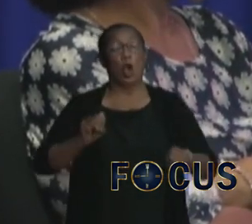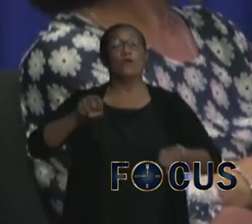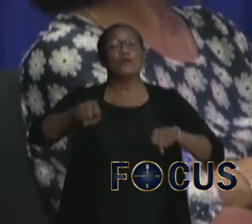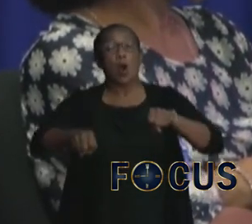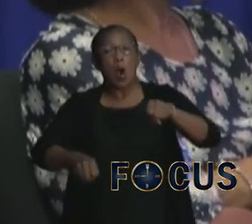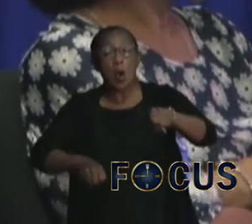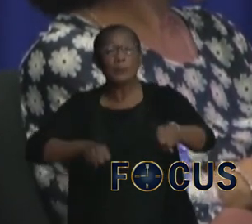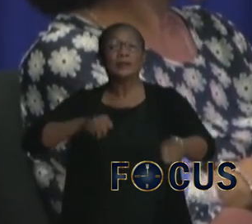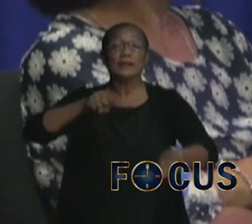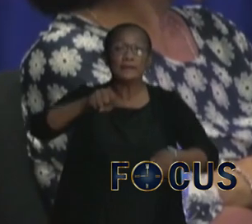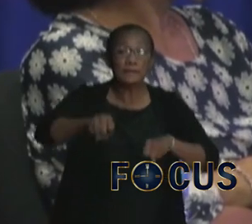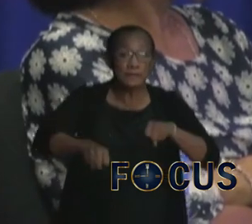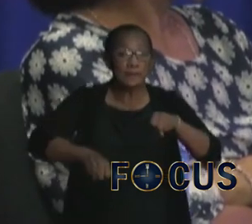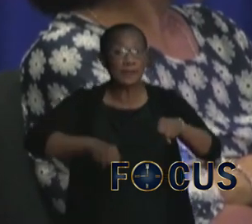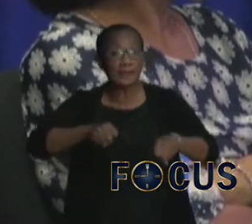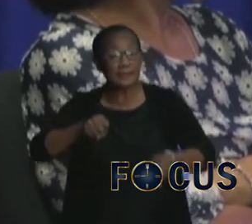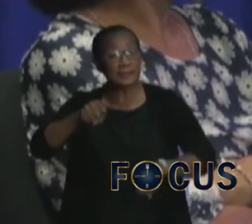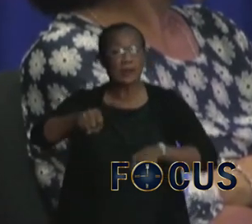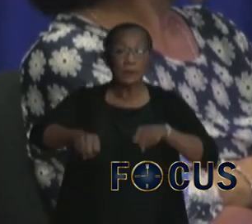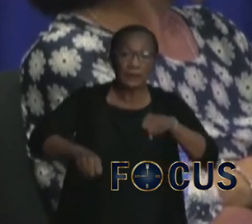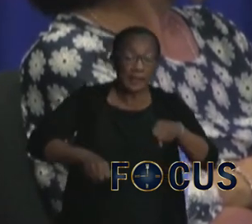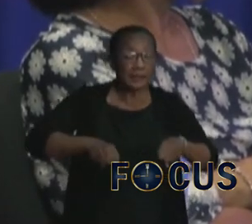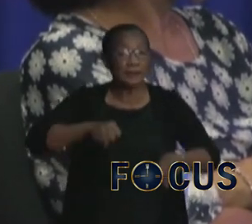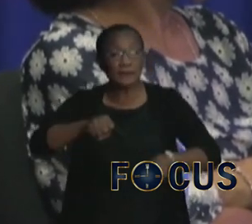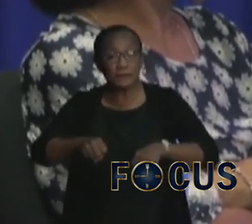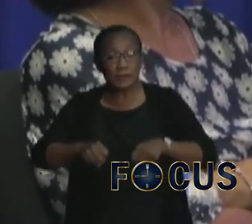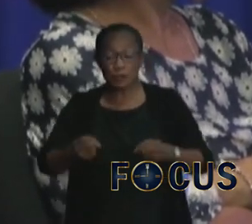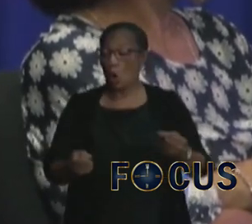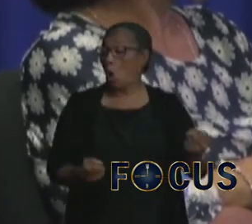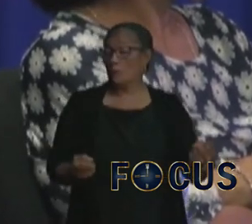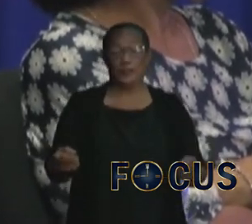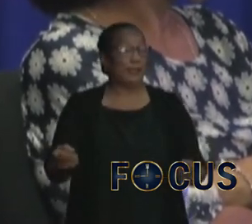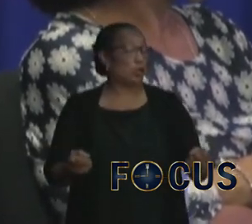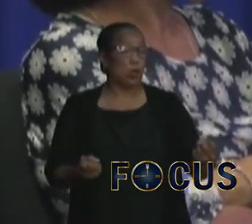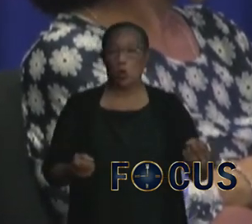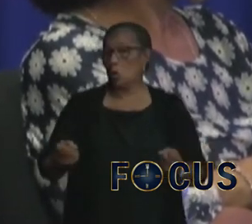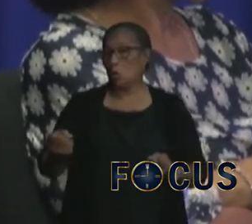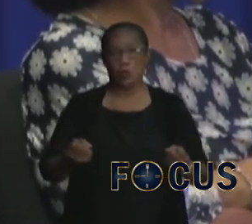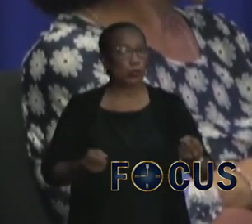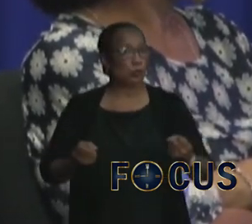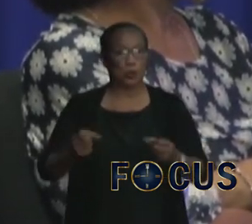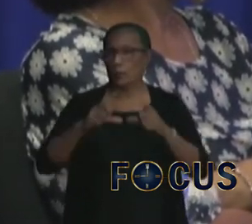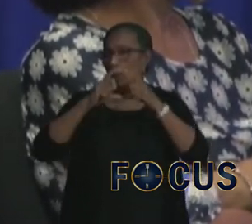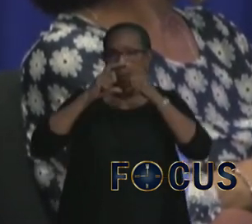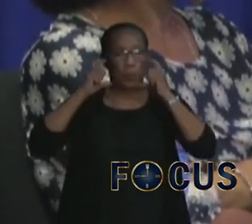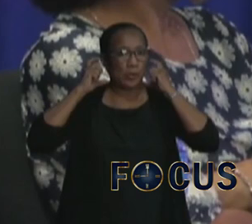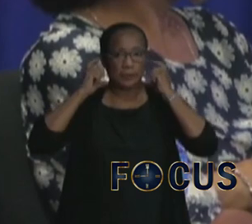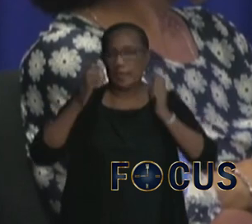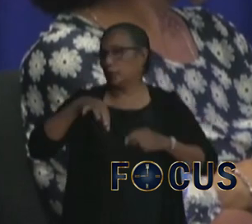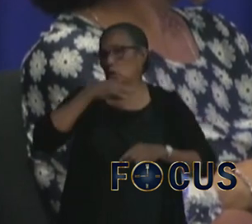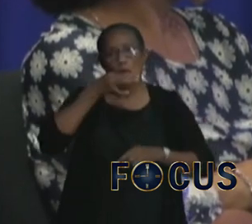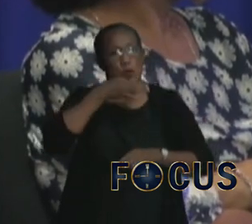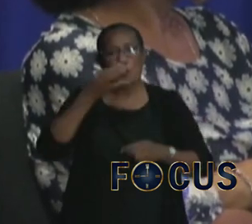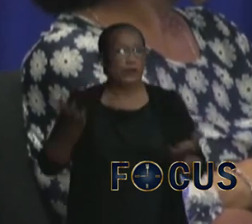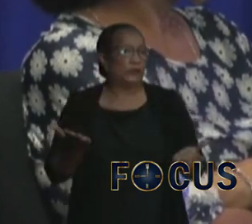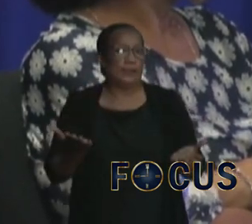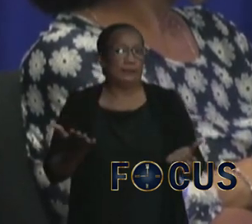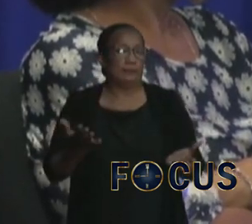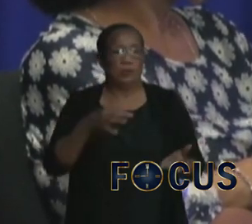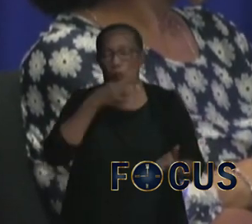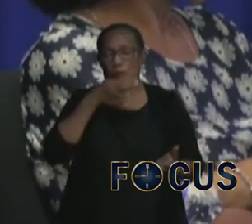stapt, dan hoef je natuurlijk tijdens het fietsen of in de auto dat mondmasker niet op te hebben. Dat is niet